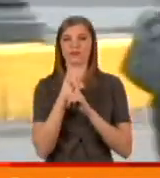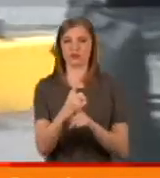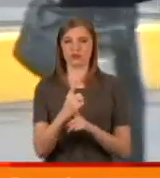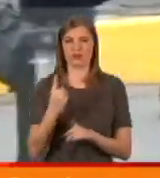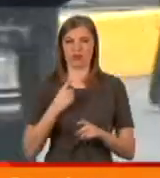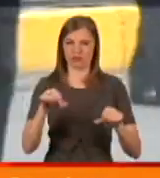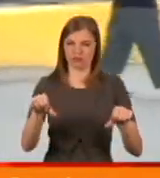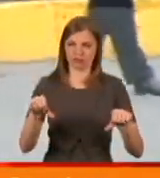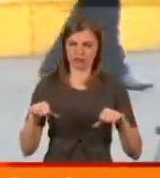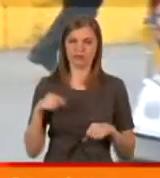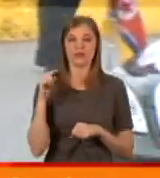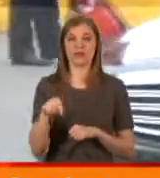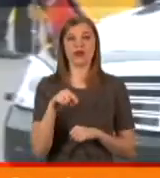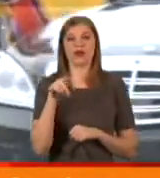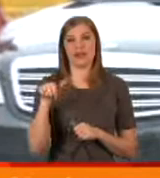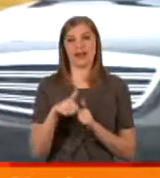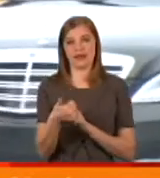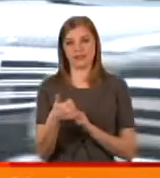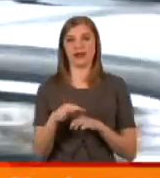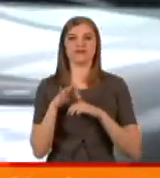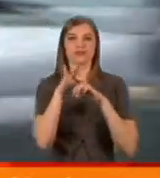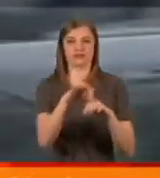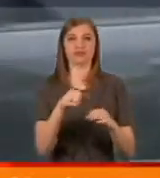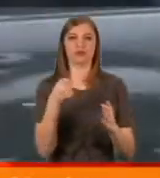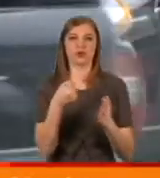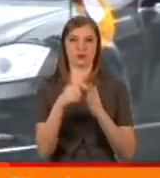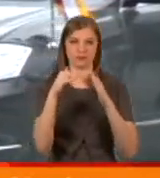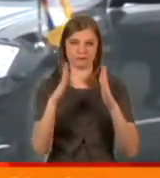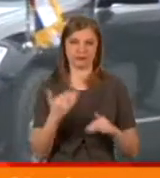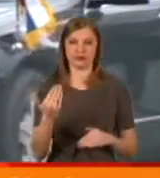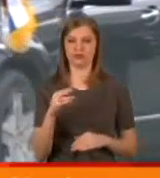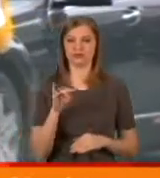1,5 десятка охоронців північнокорейського лідера повезли в резиденцію.